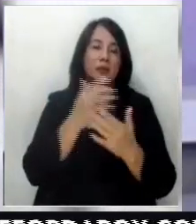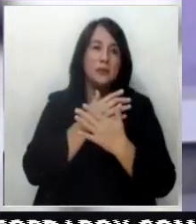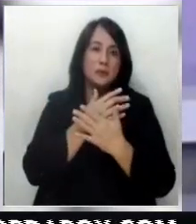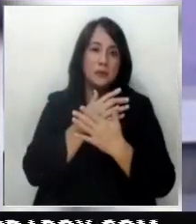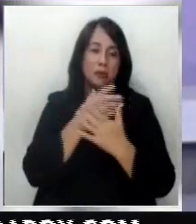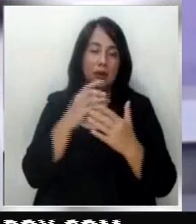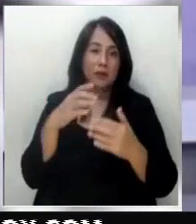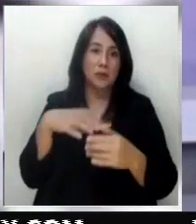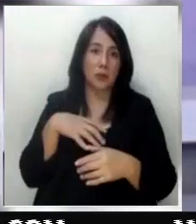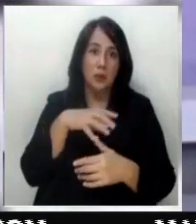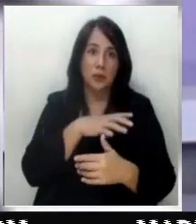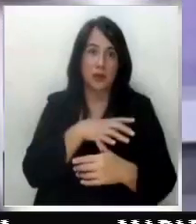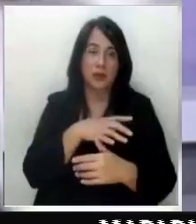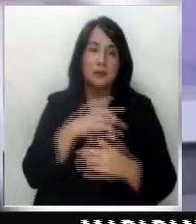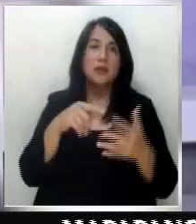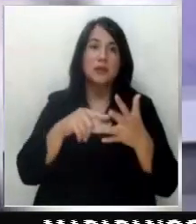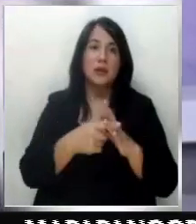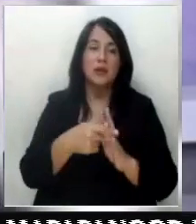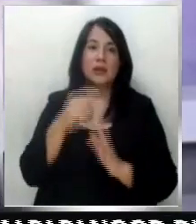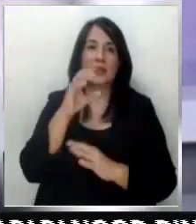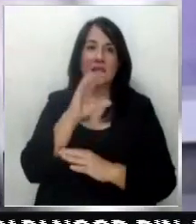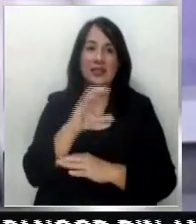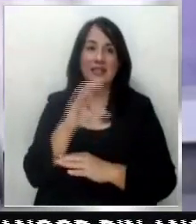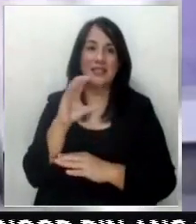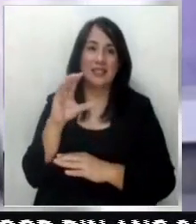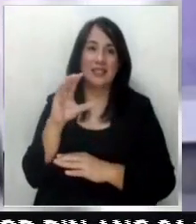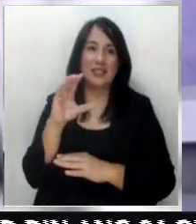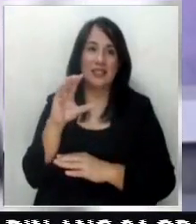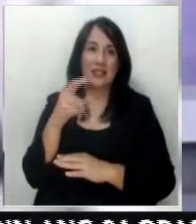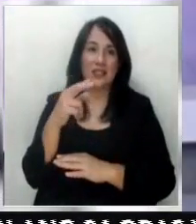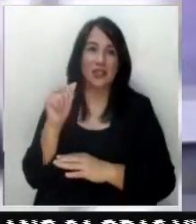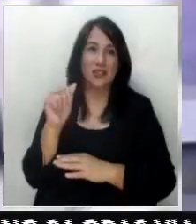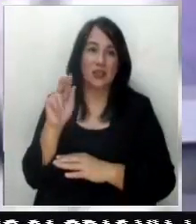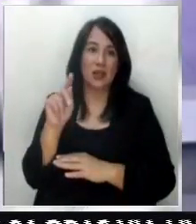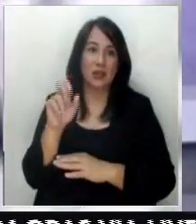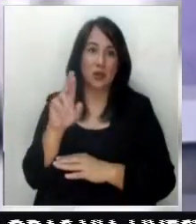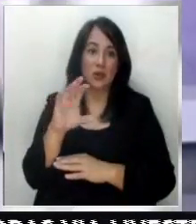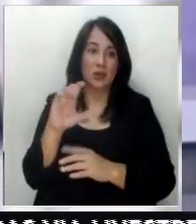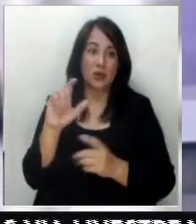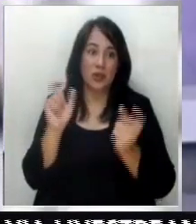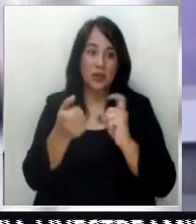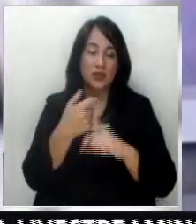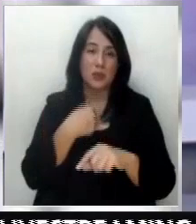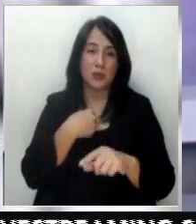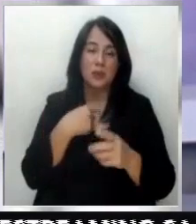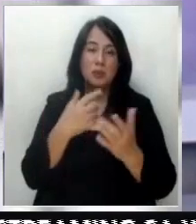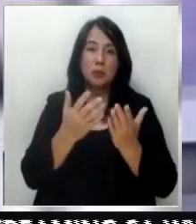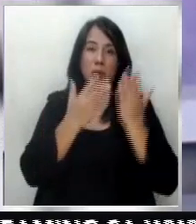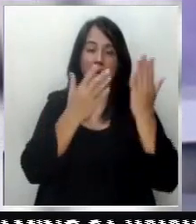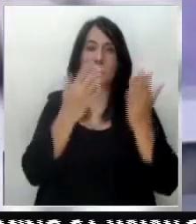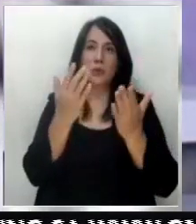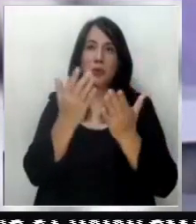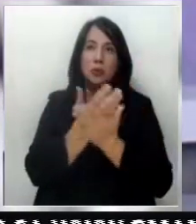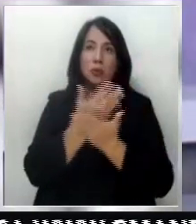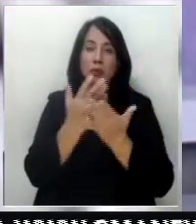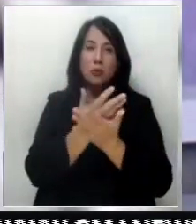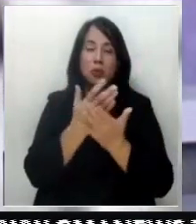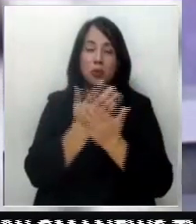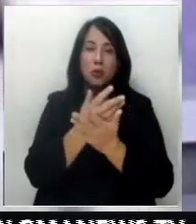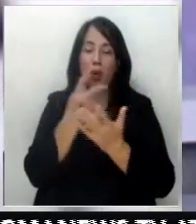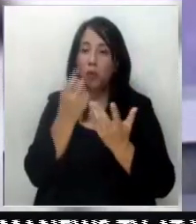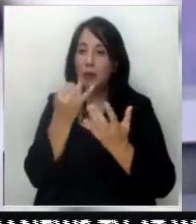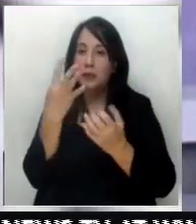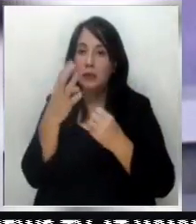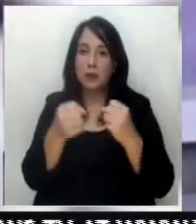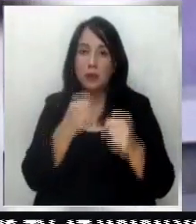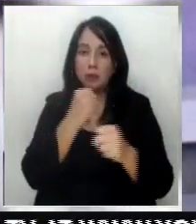sa susunod na taon. E kasama kaya dyan ang mga dating panukala tulad ng pagbabago sa termino ng mga opisyal? Nakatutok si